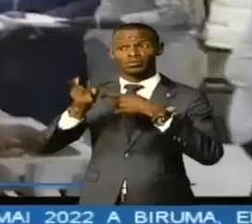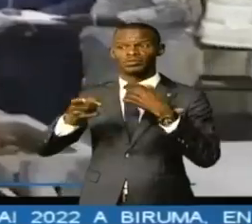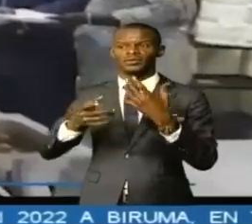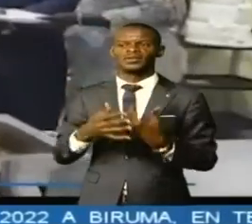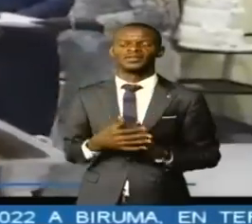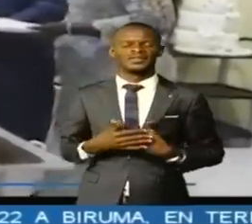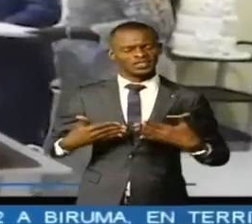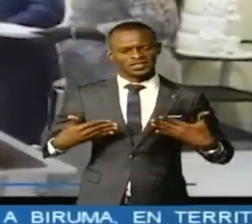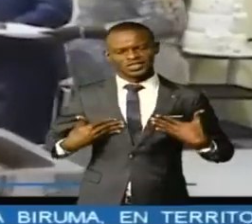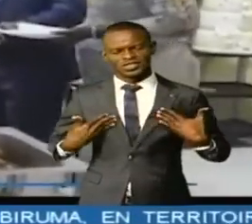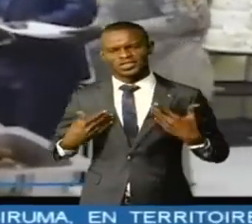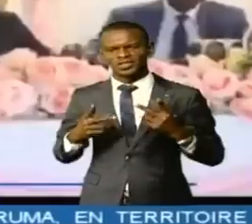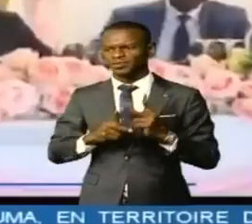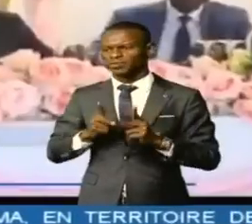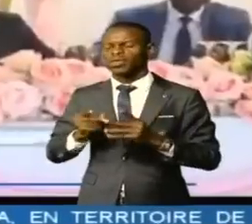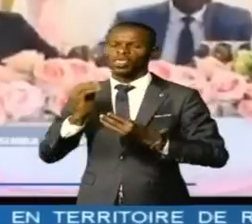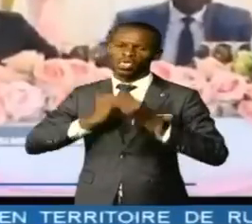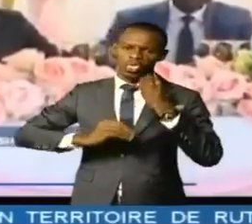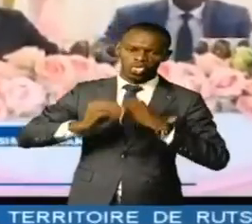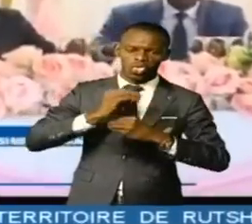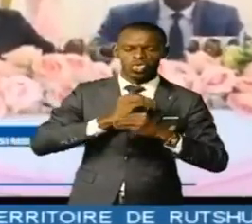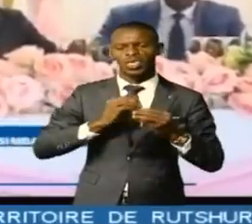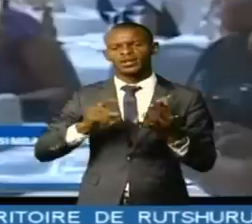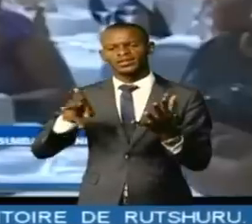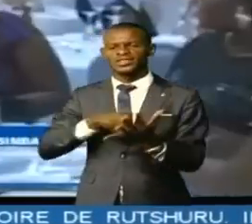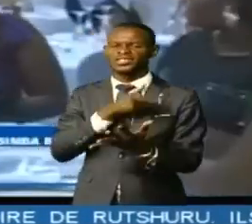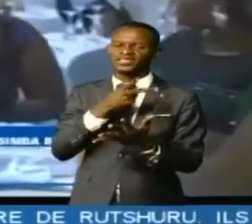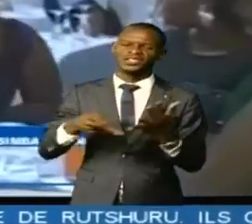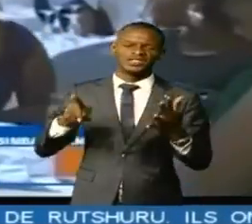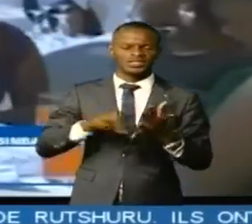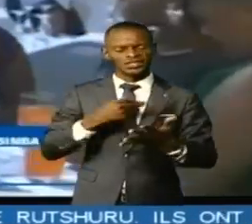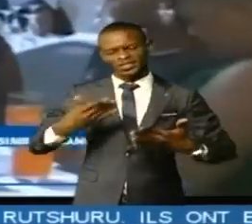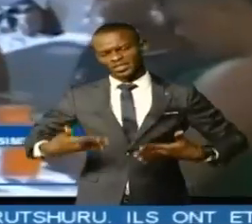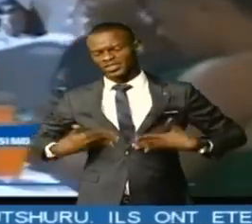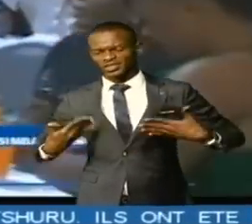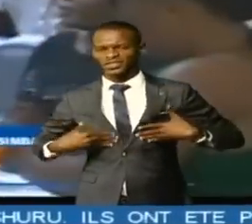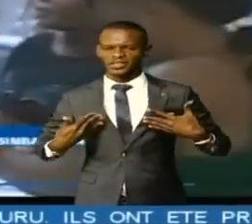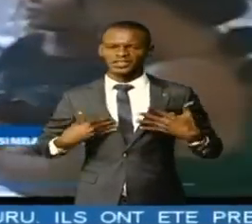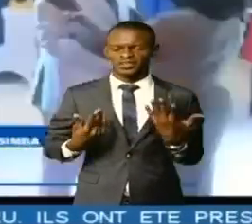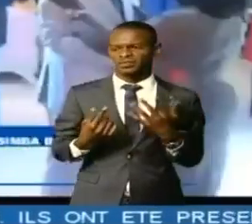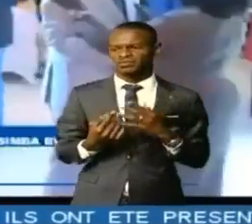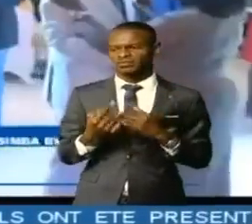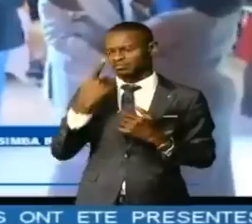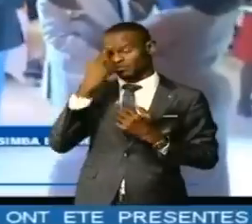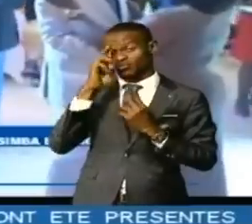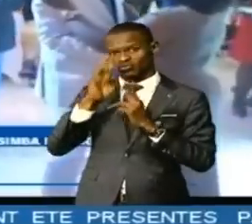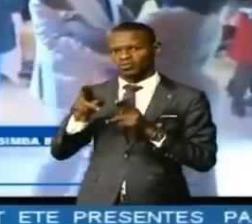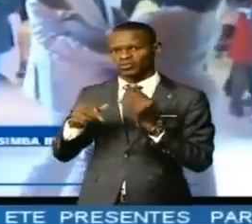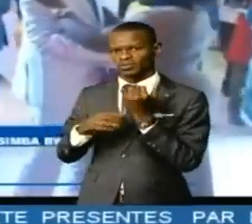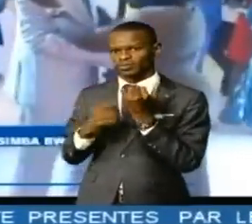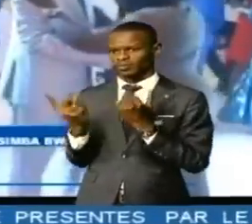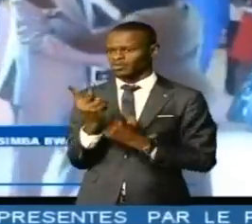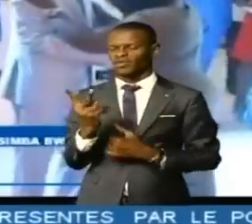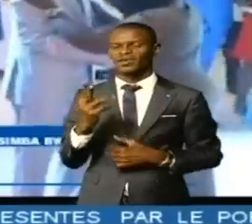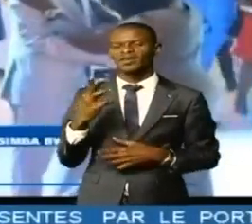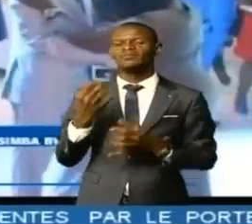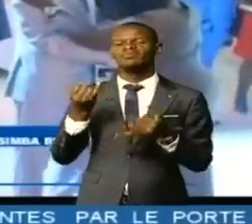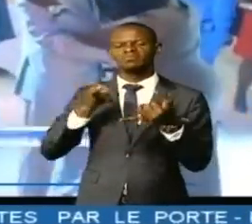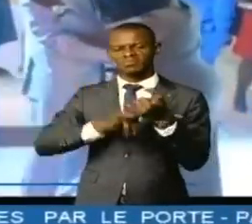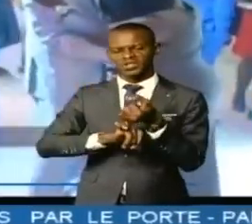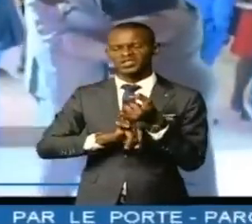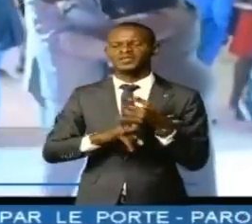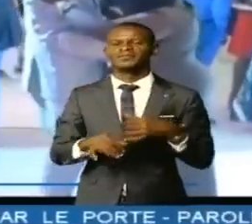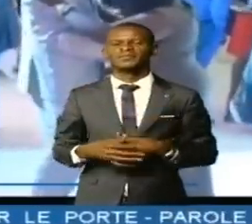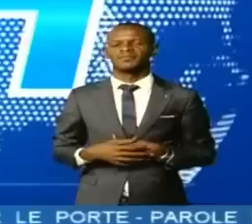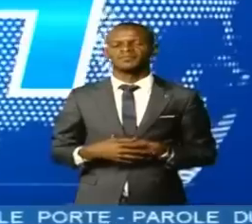à savoir manger, boire et danser, à la grande satisfaction des convives. Tous ont acclamé. Enfin, à qui